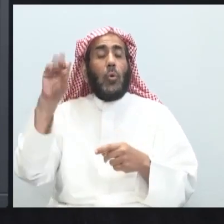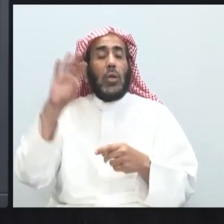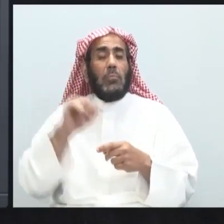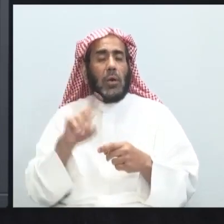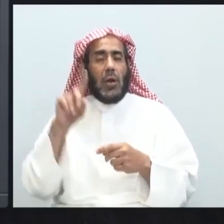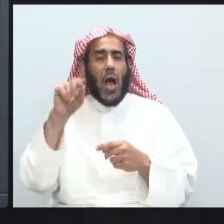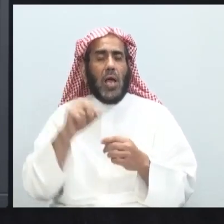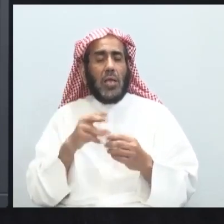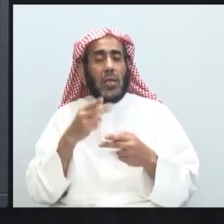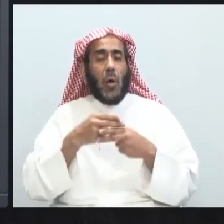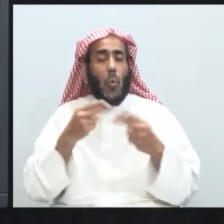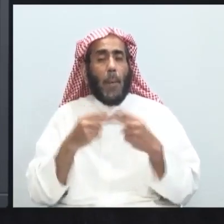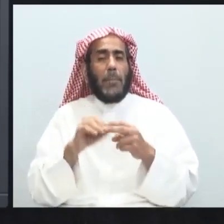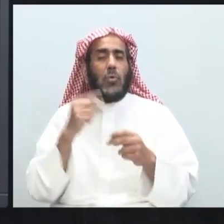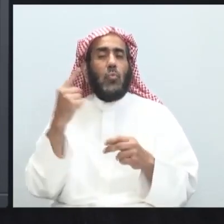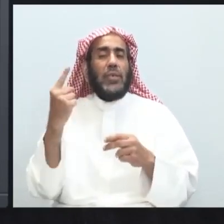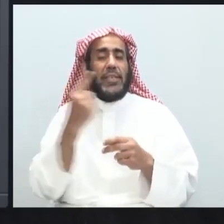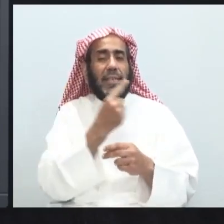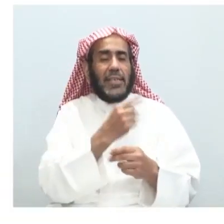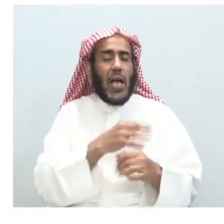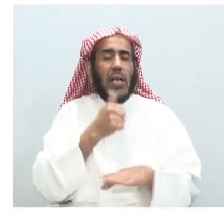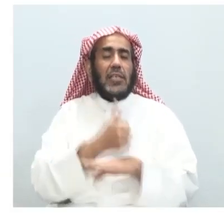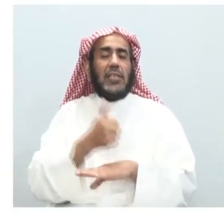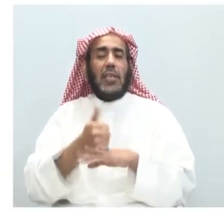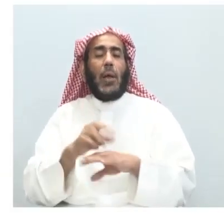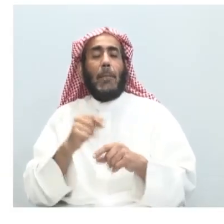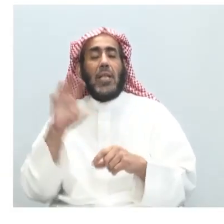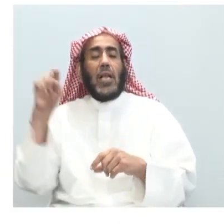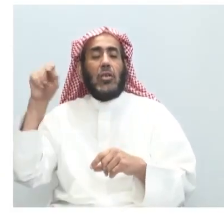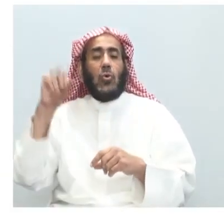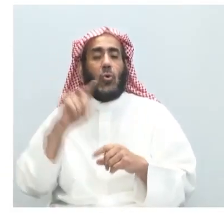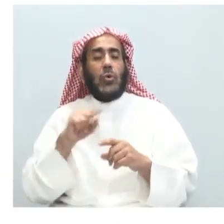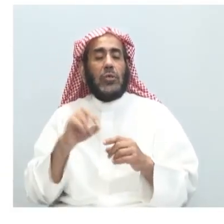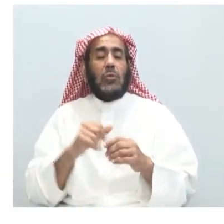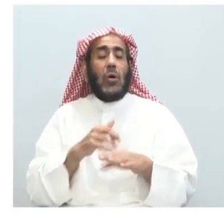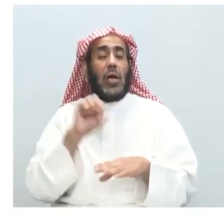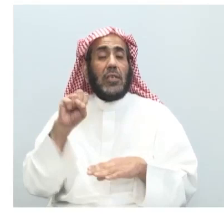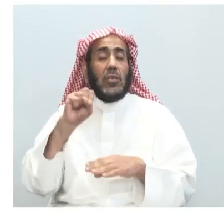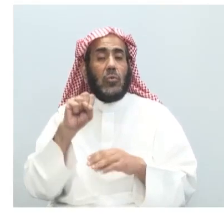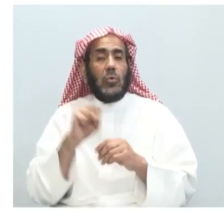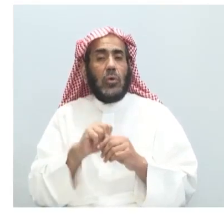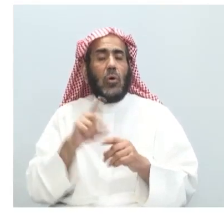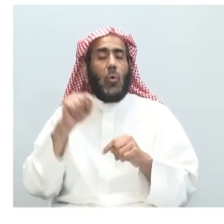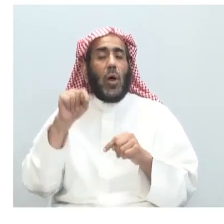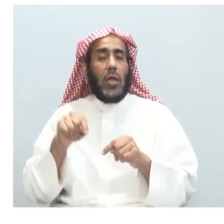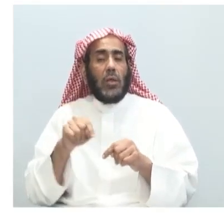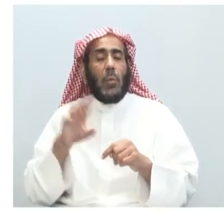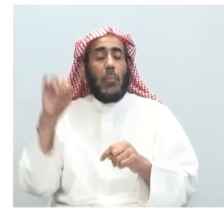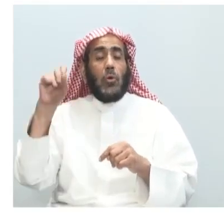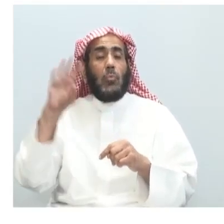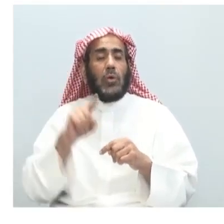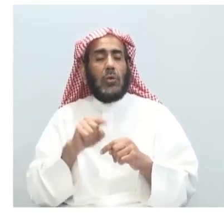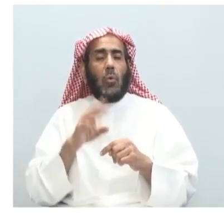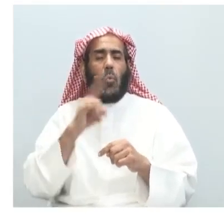الرائع اذا هو يتكون من وحدات اساسيه من الجلوكوز خصائصه هو ايضا بوليمر ولا يذوب